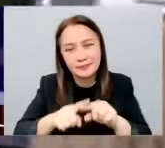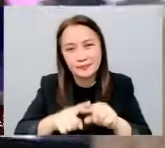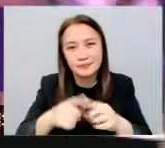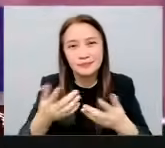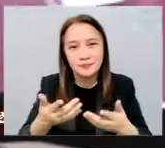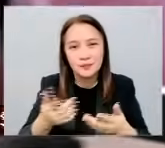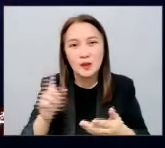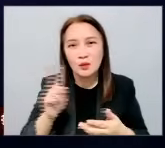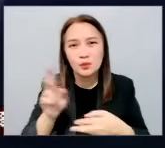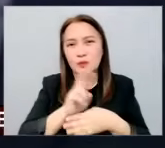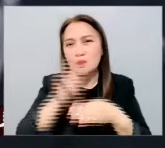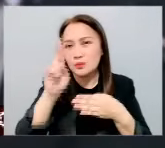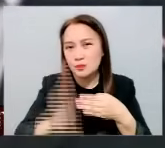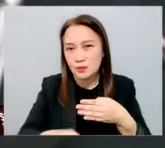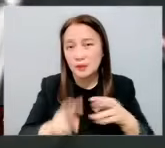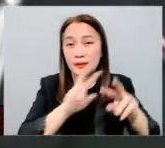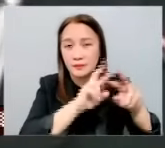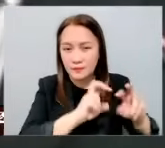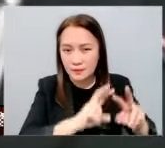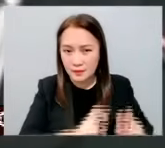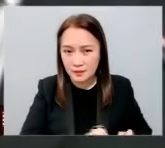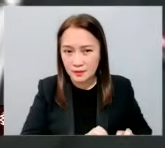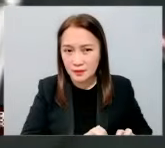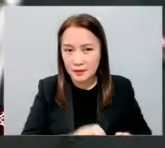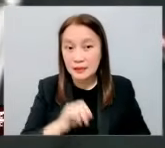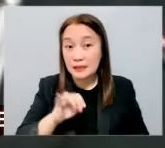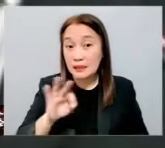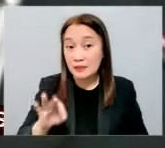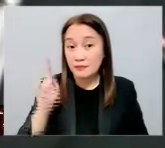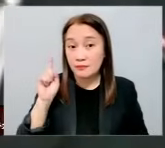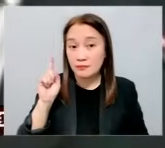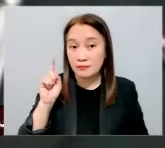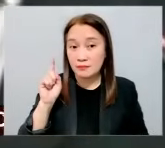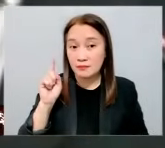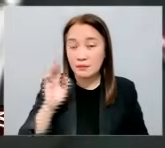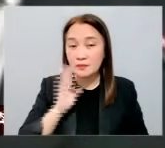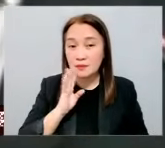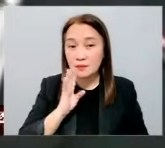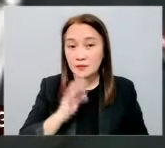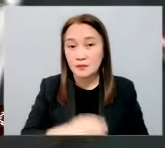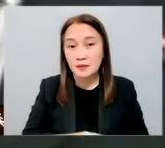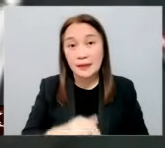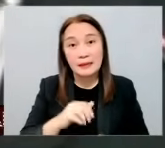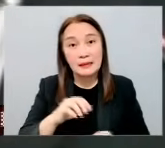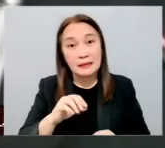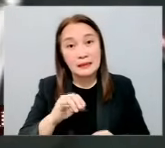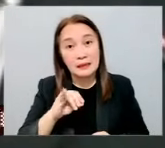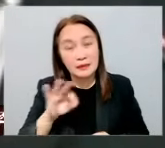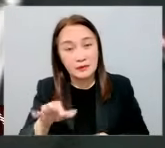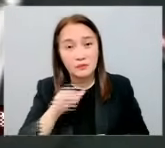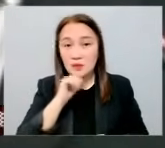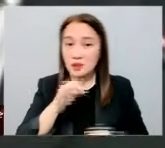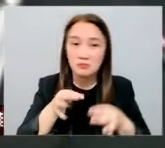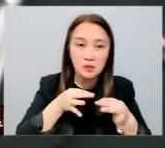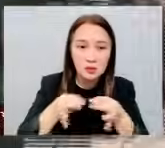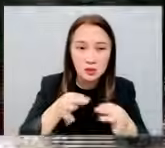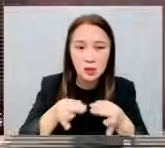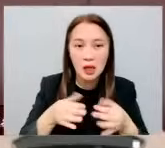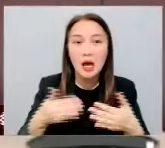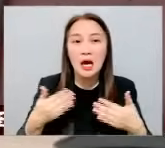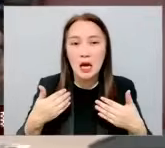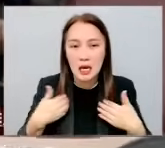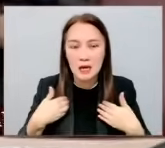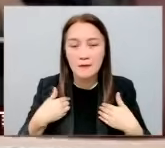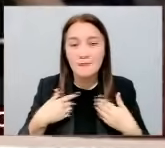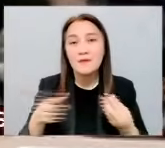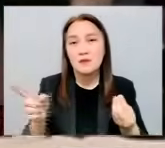ng imbestigasyon kung hindi po nila maipapaliwanag ng maayos ito definitely There Will Be a ground for impeachment